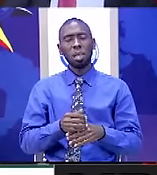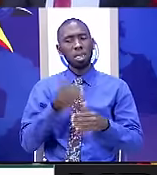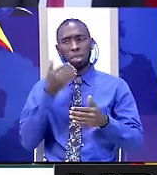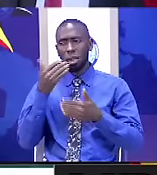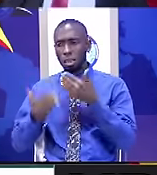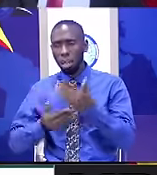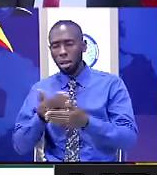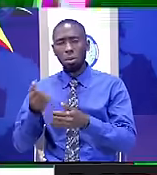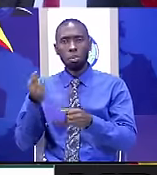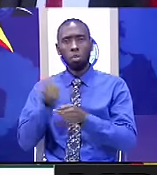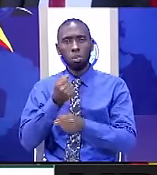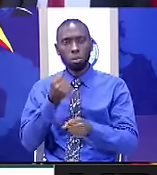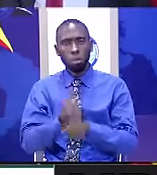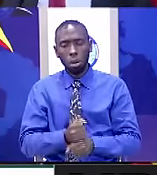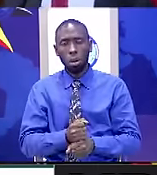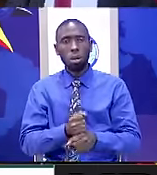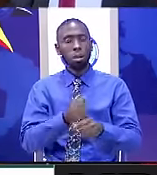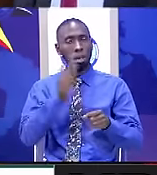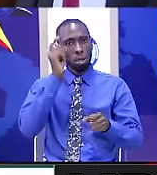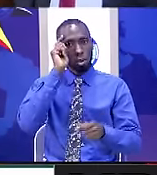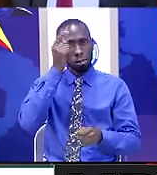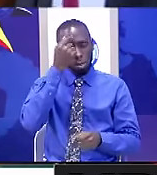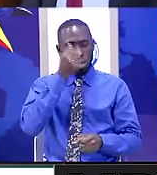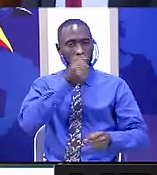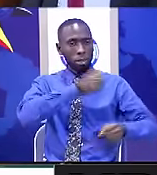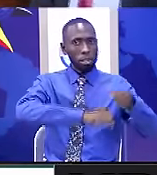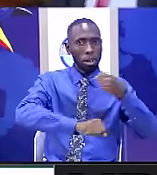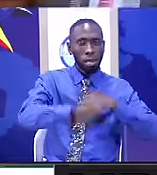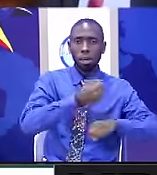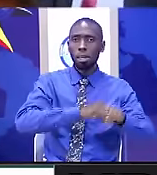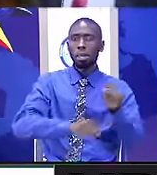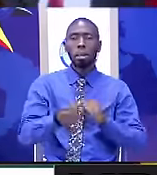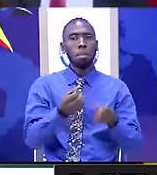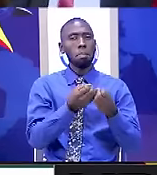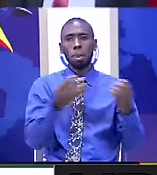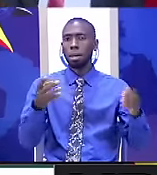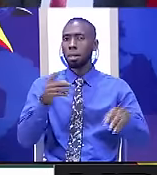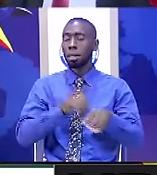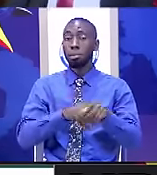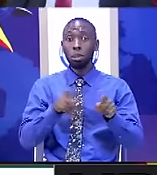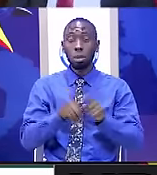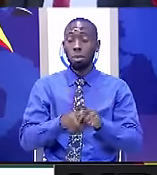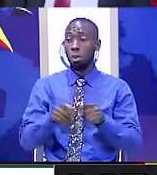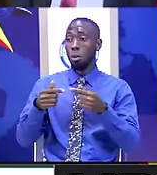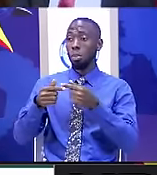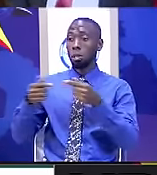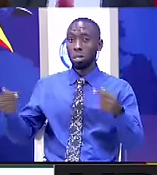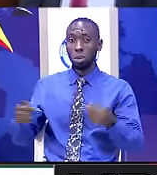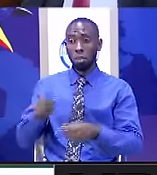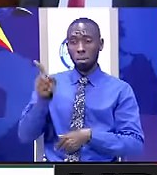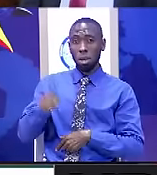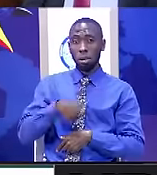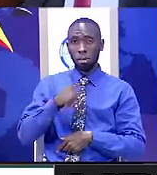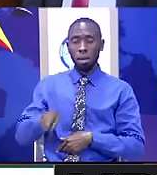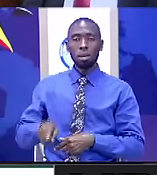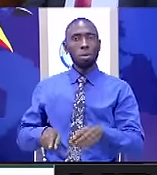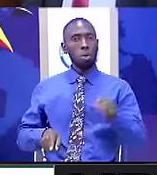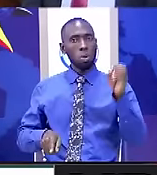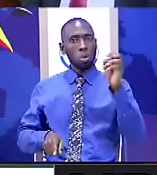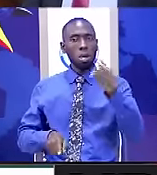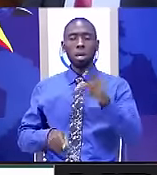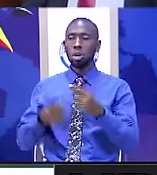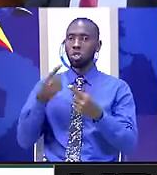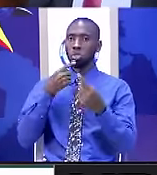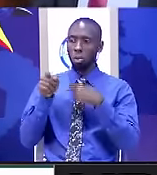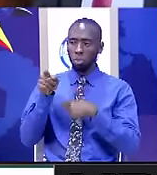egyo egikoleddwa gavumenti emirungi era nga newa opposition weesobezza nga nawo ayogerawo nti